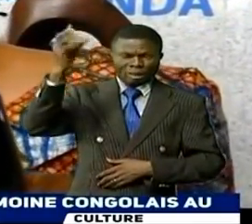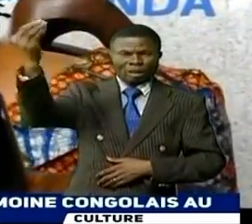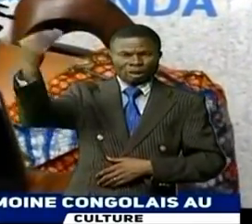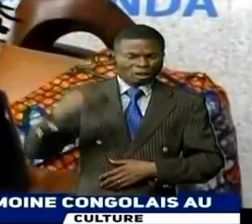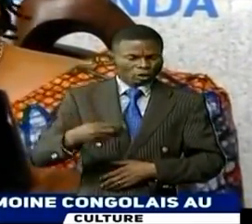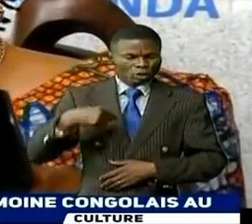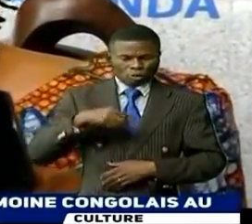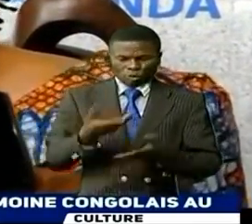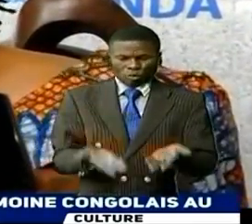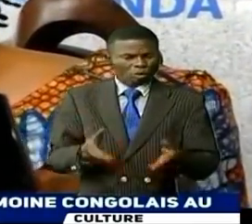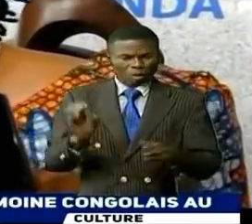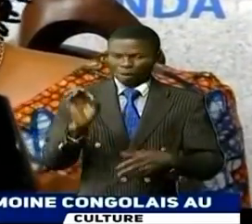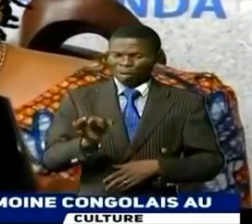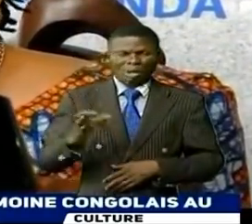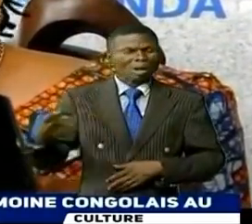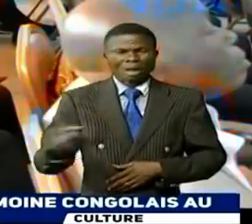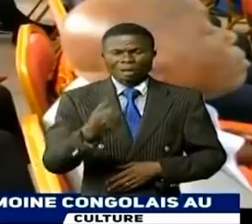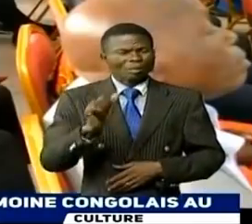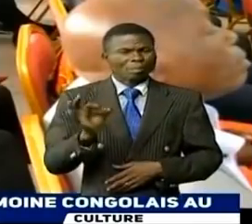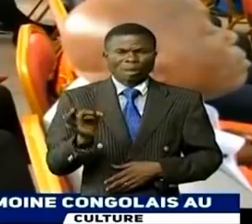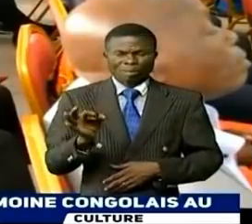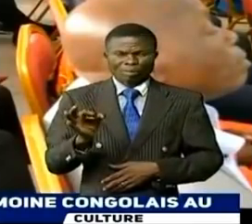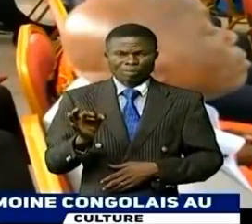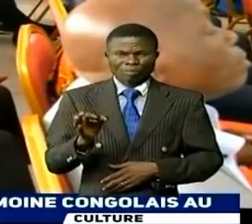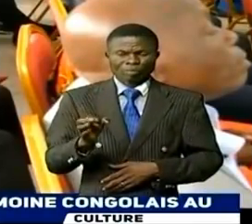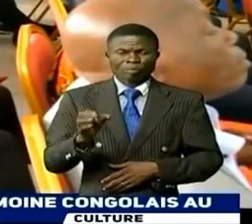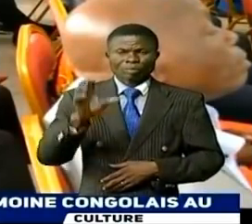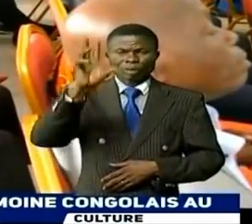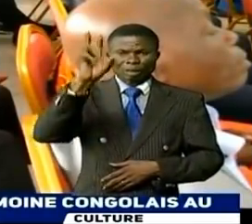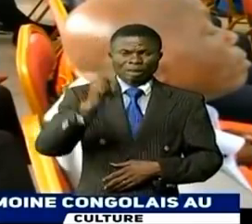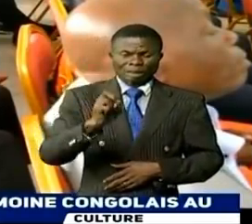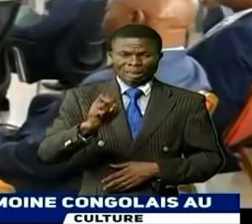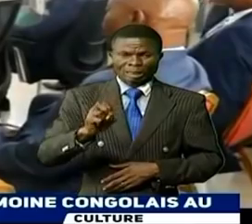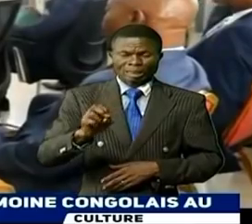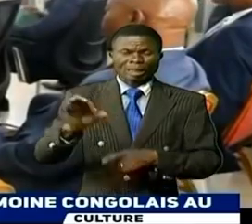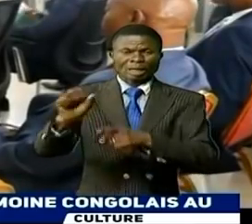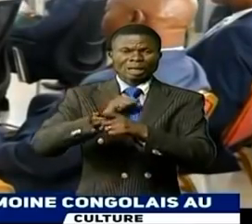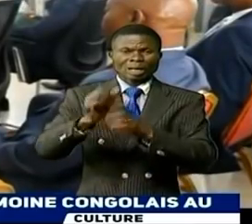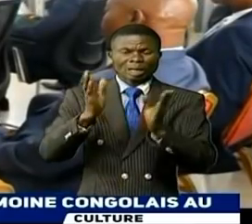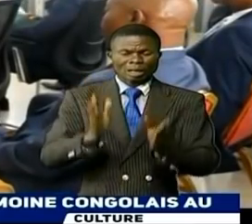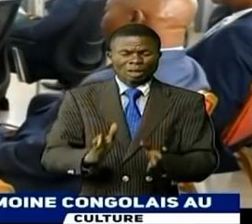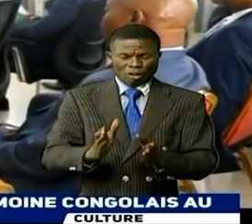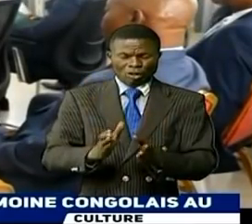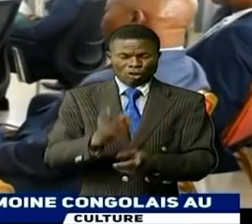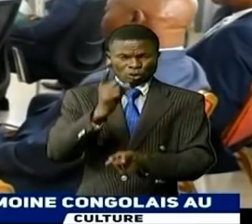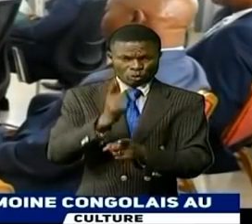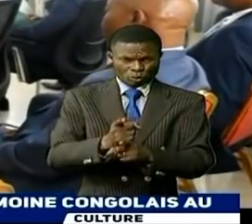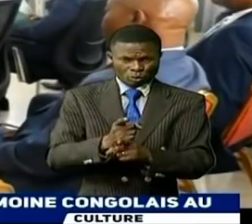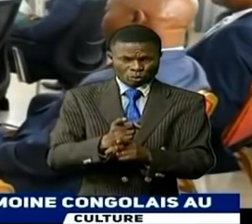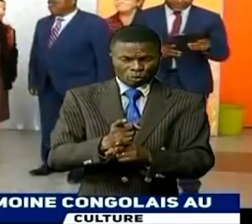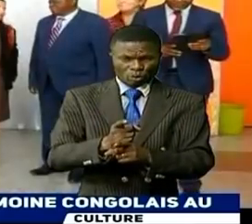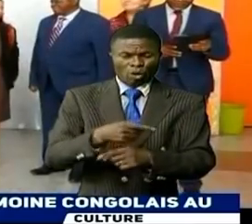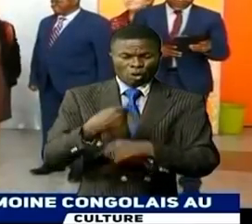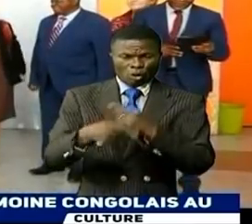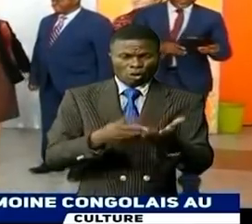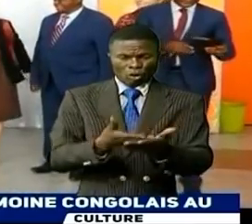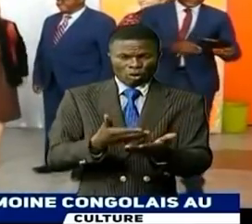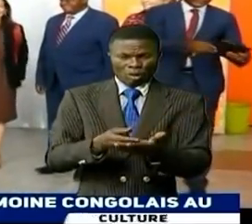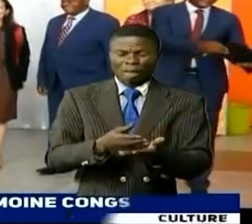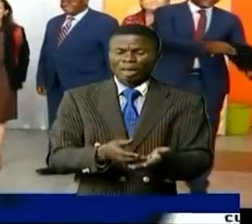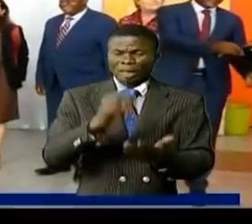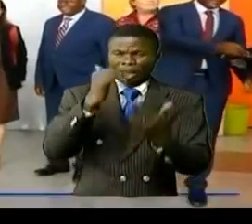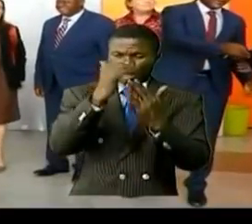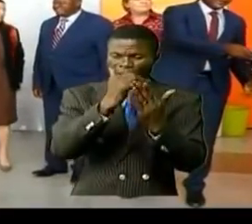été récupérés et détectés. Plus de 30 stagiaires seront formés effectivement à apprendre des techniques modernes sur l'inventaire